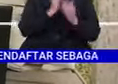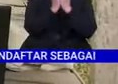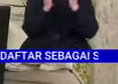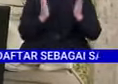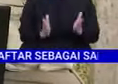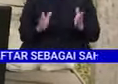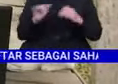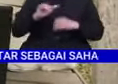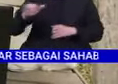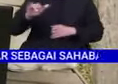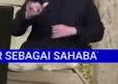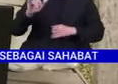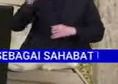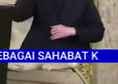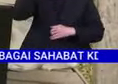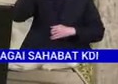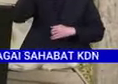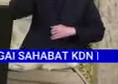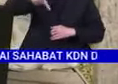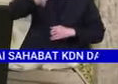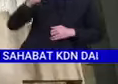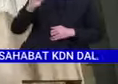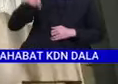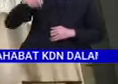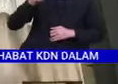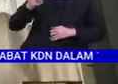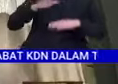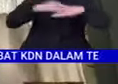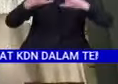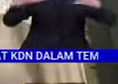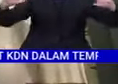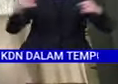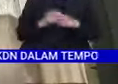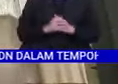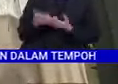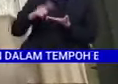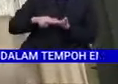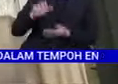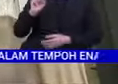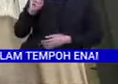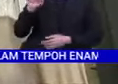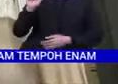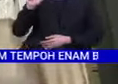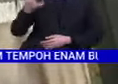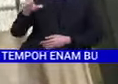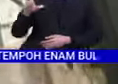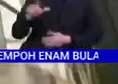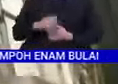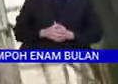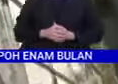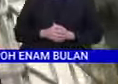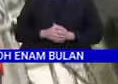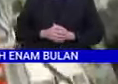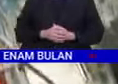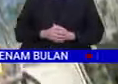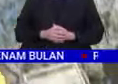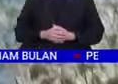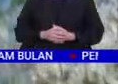pelajar khususnya dalam api DPR pelaporan Amirul Hafidz Rusli berita artm